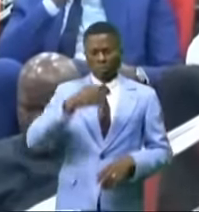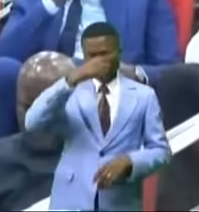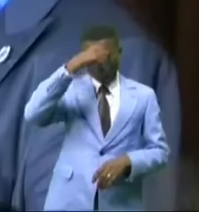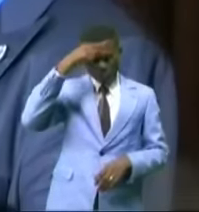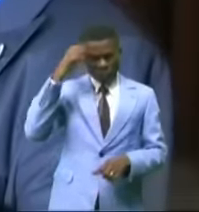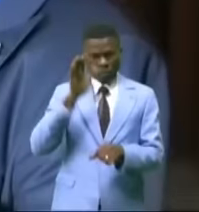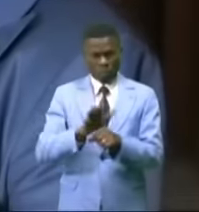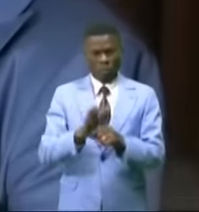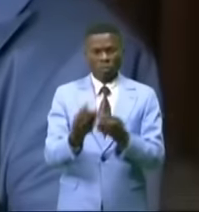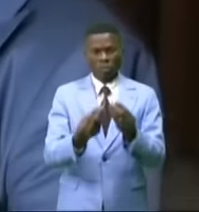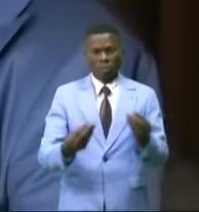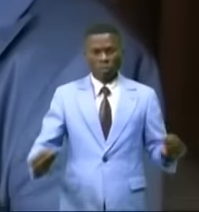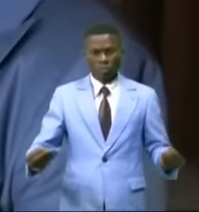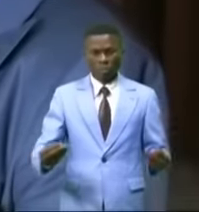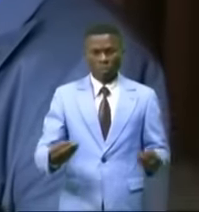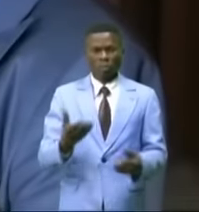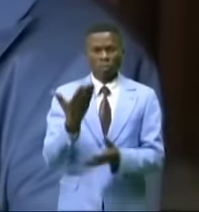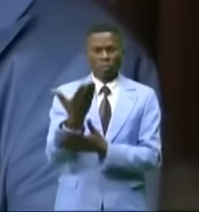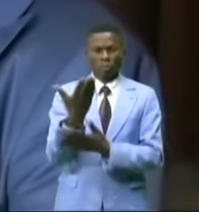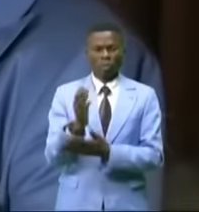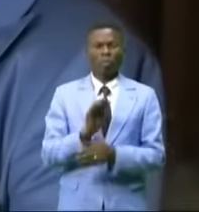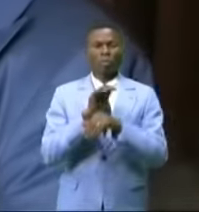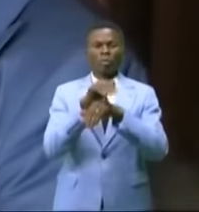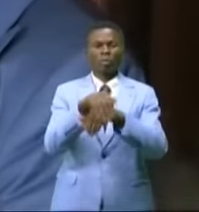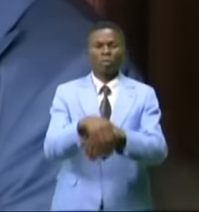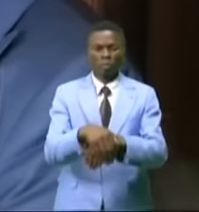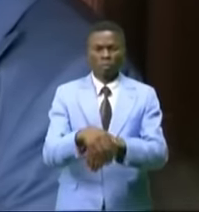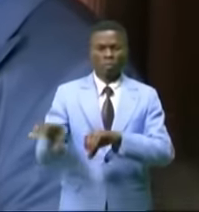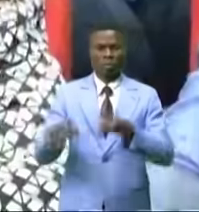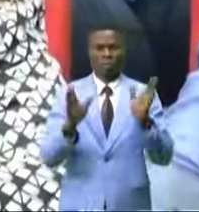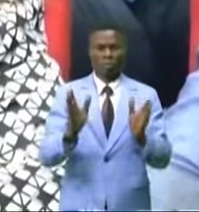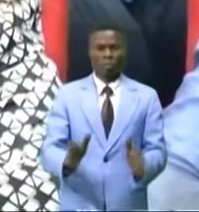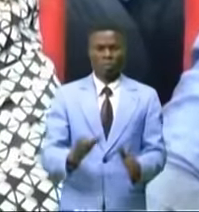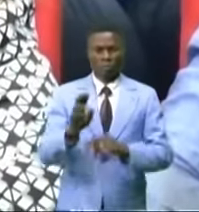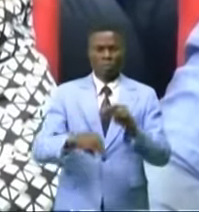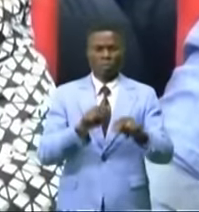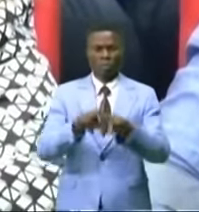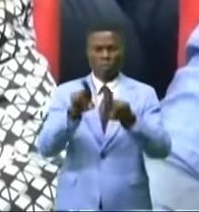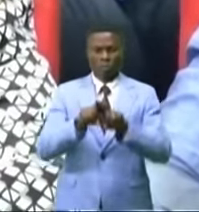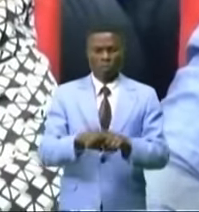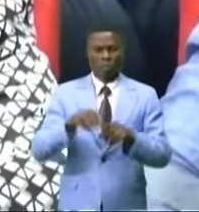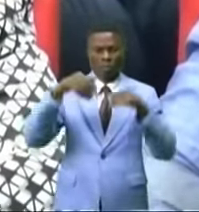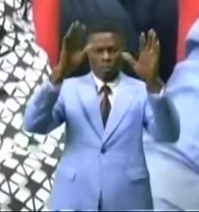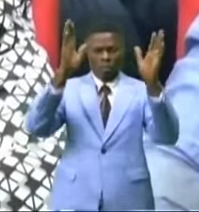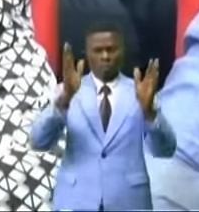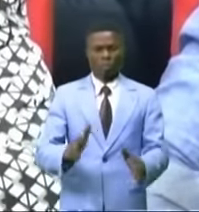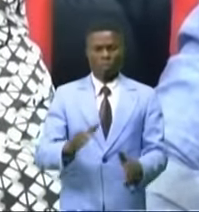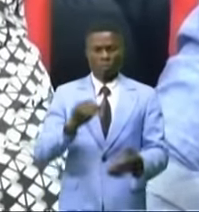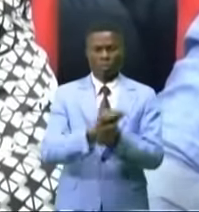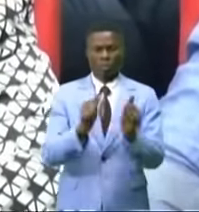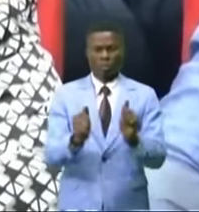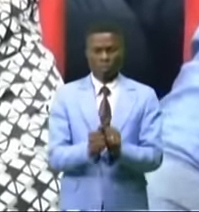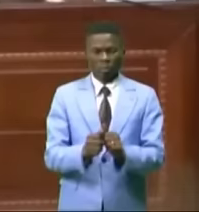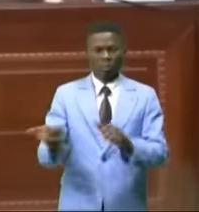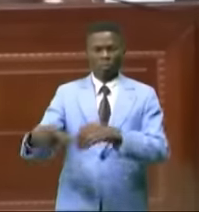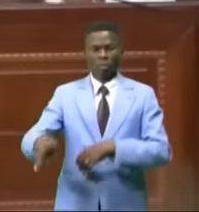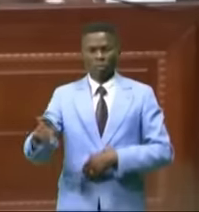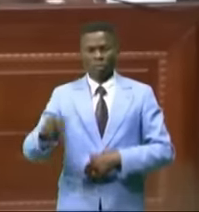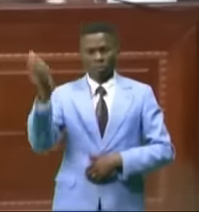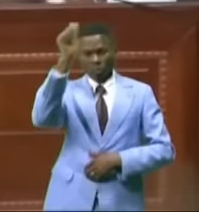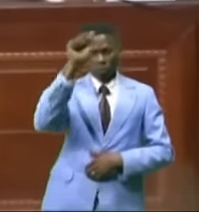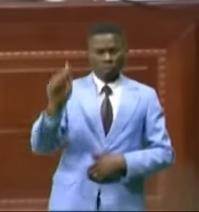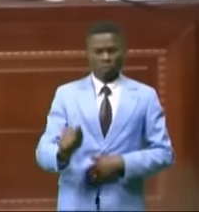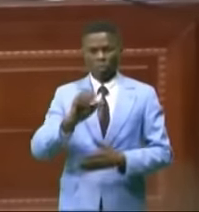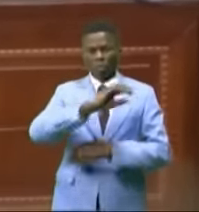la résolution implique la contribution des acteurs tant nationaux qu'externes au niveau de la sous-région de l'Afrique